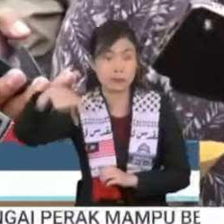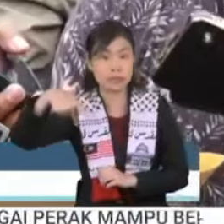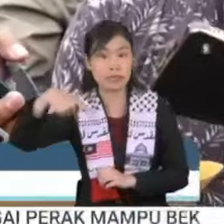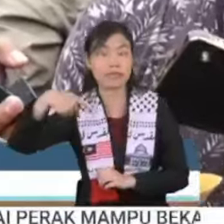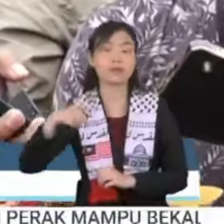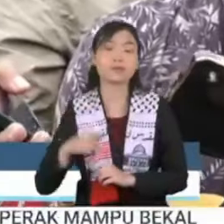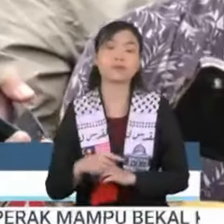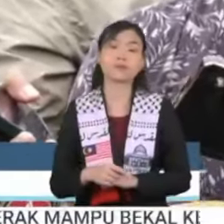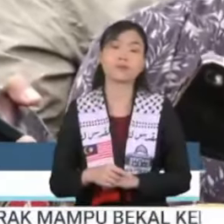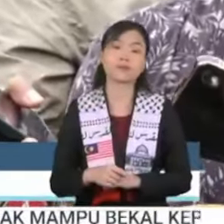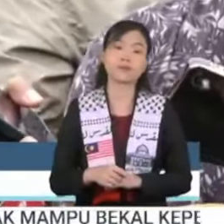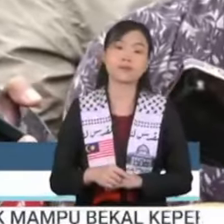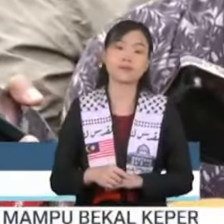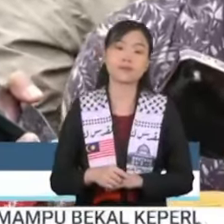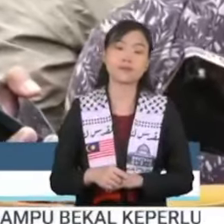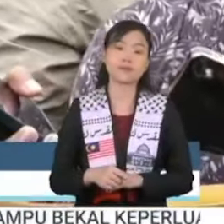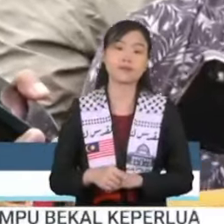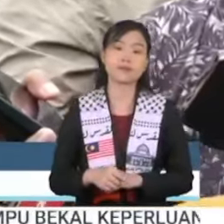Manakala